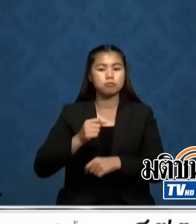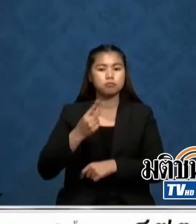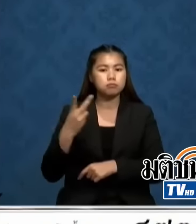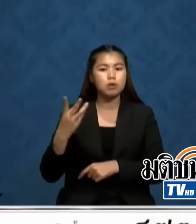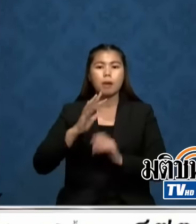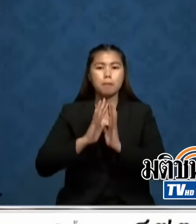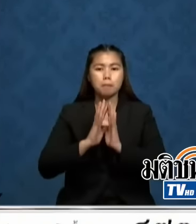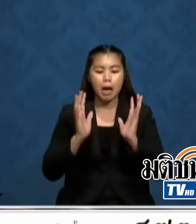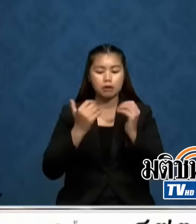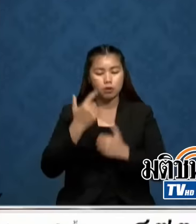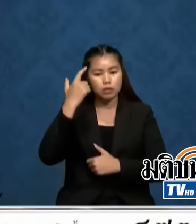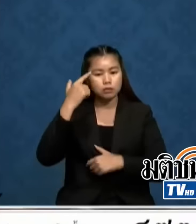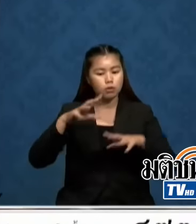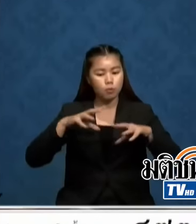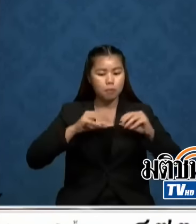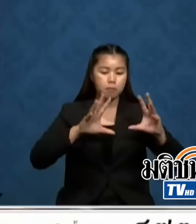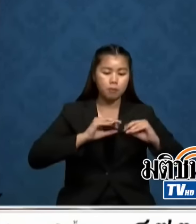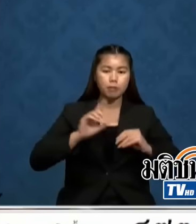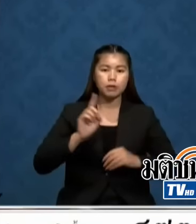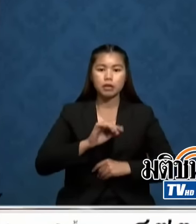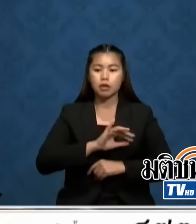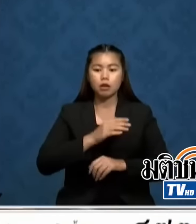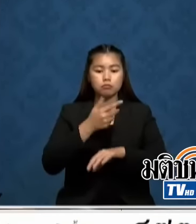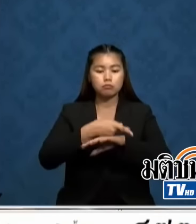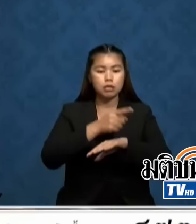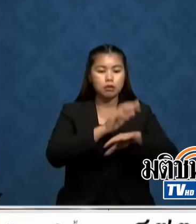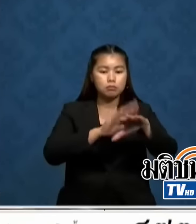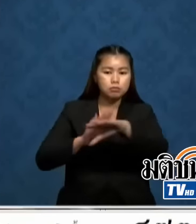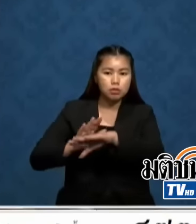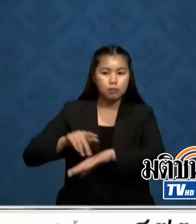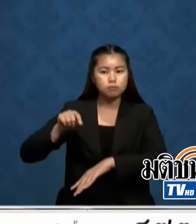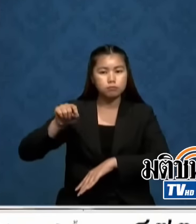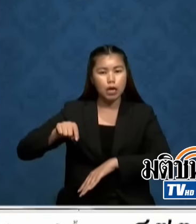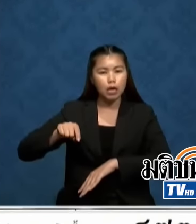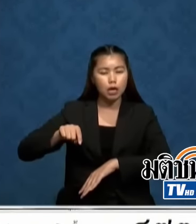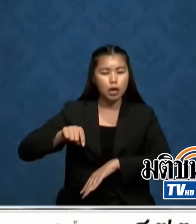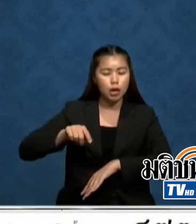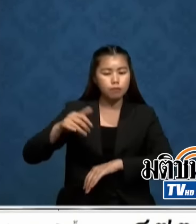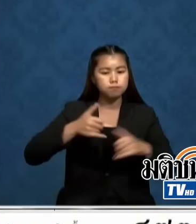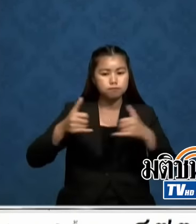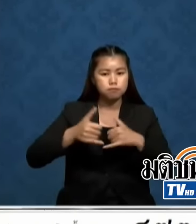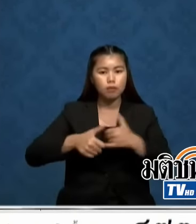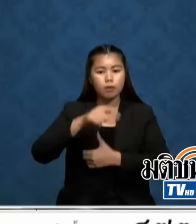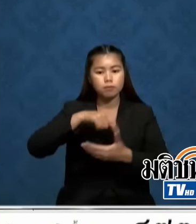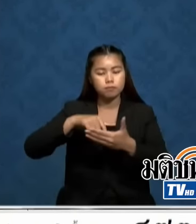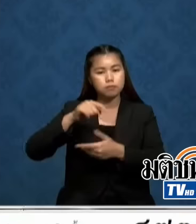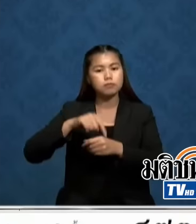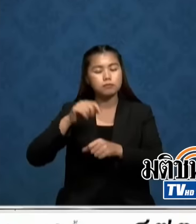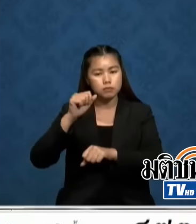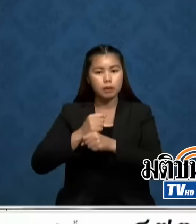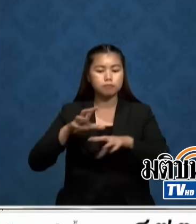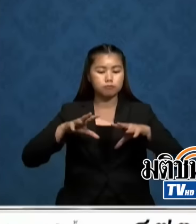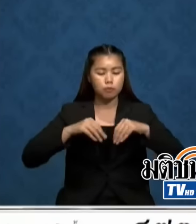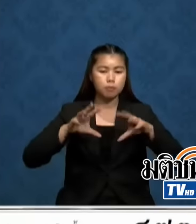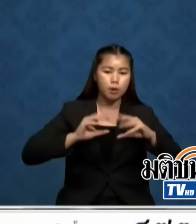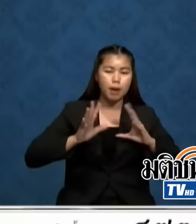หลักการวาระนี้หรือไม่ท่านประธานกดออดเรียกให้มาลงมตินะครับมาแสดงตนวิ่งกันขาขวิดขาขาแข็งกันหมด